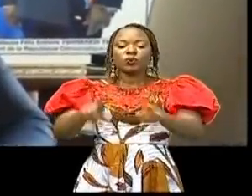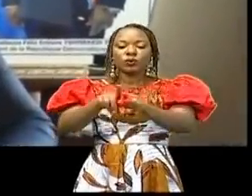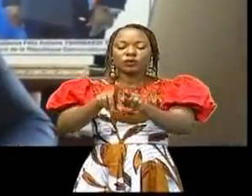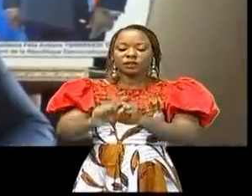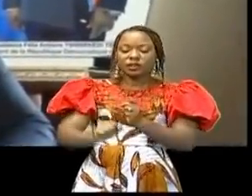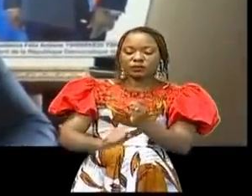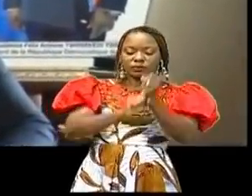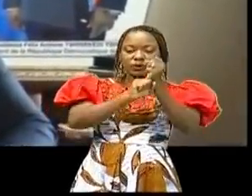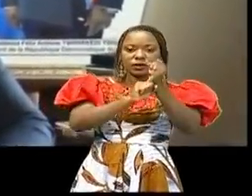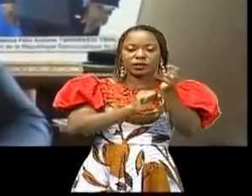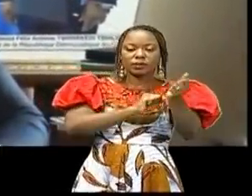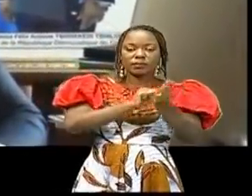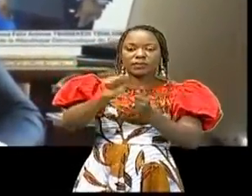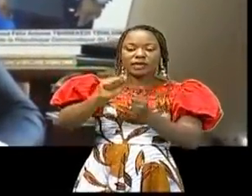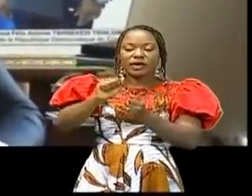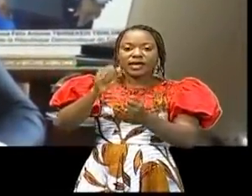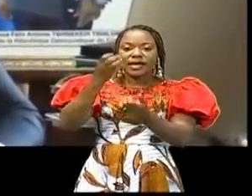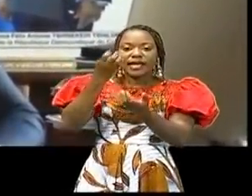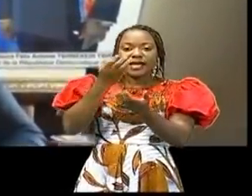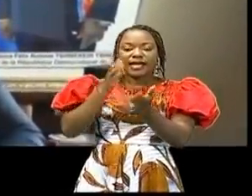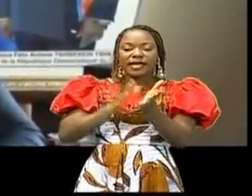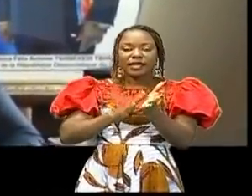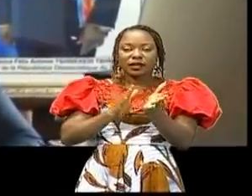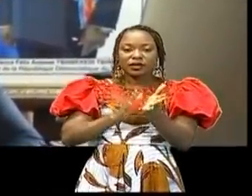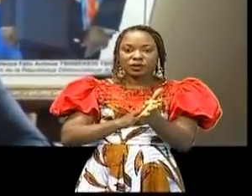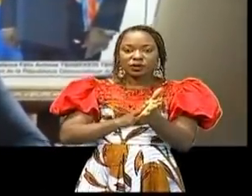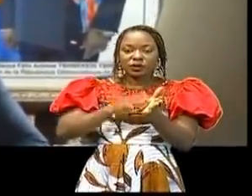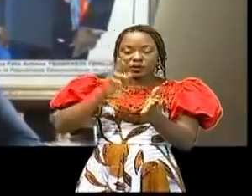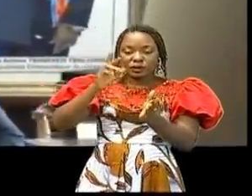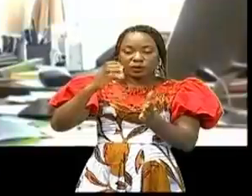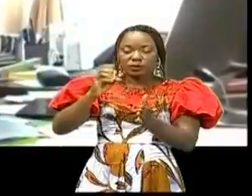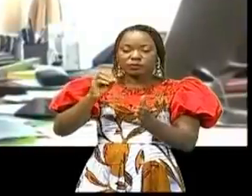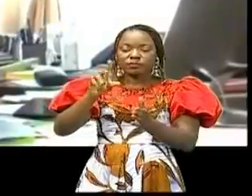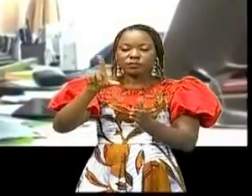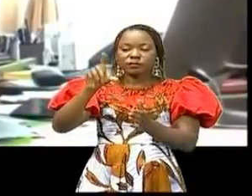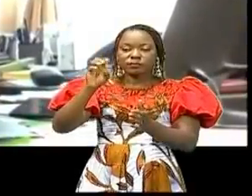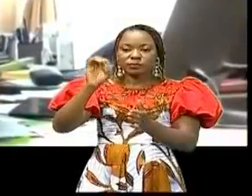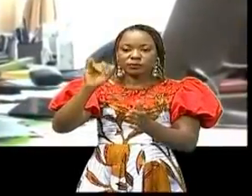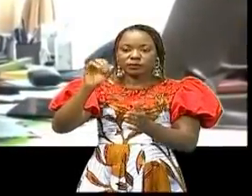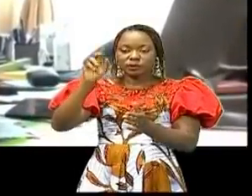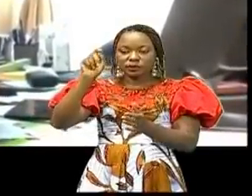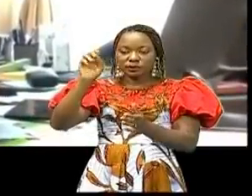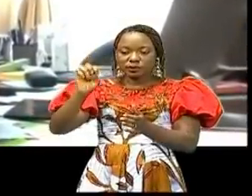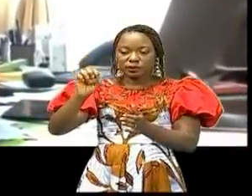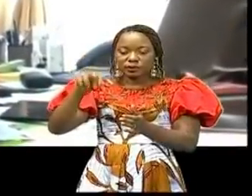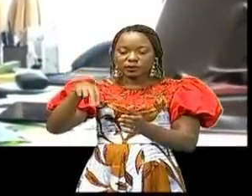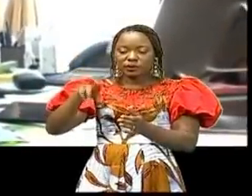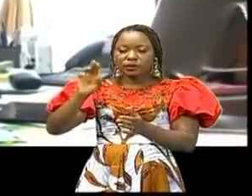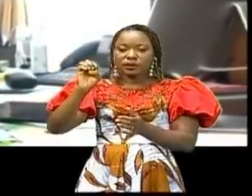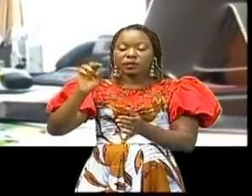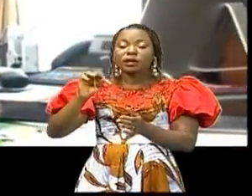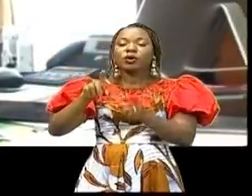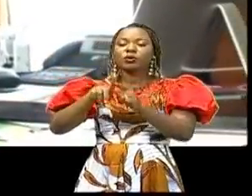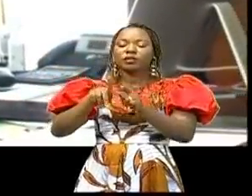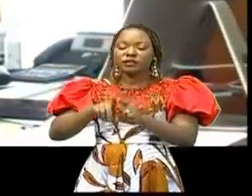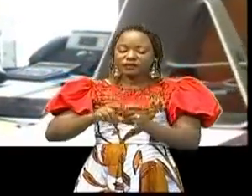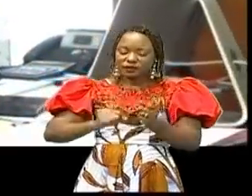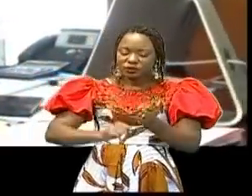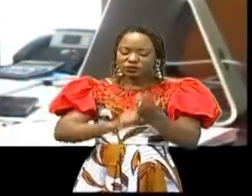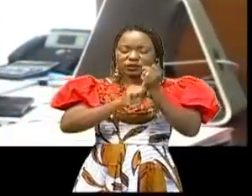appuyés par l'école polytechnique de Mutoshi. Ces centres devront soutenir l'émergence d'une chaîne de